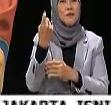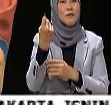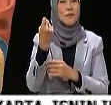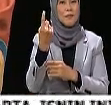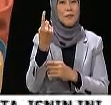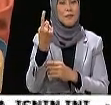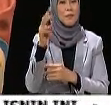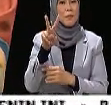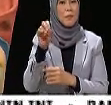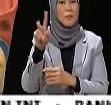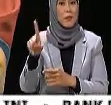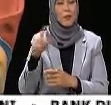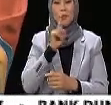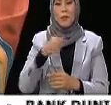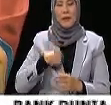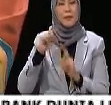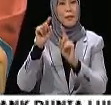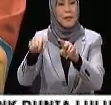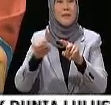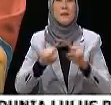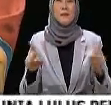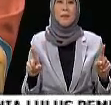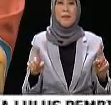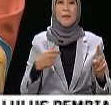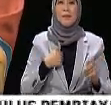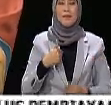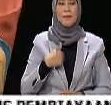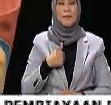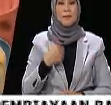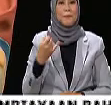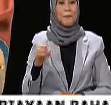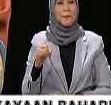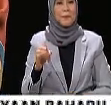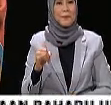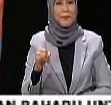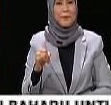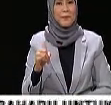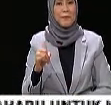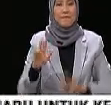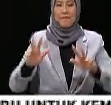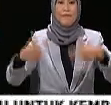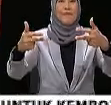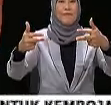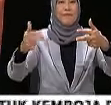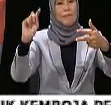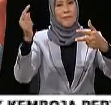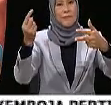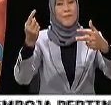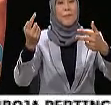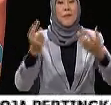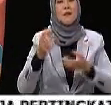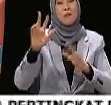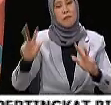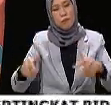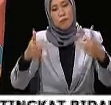21 sepatunya Sehati tapi saya hanyalah melalui apel pertalian tatapnya